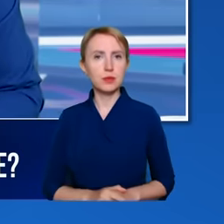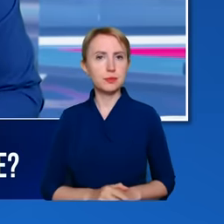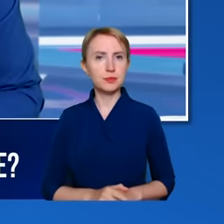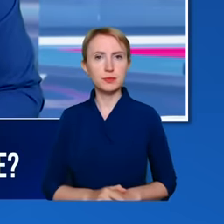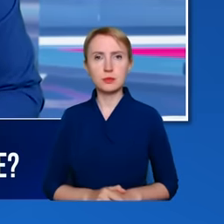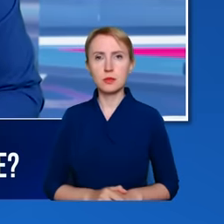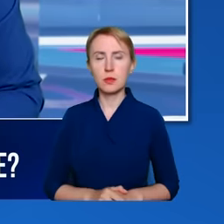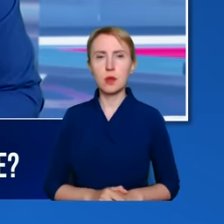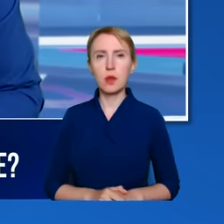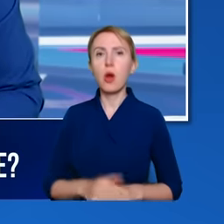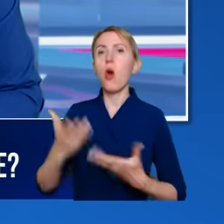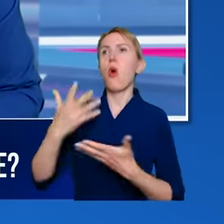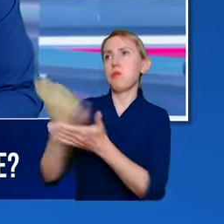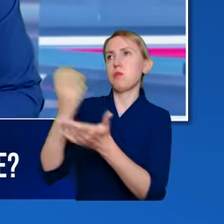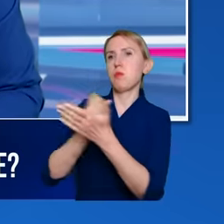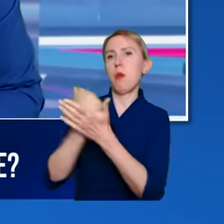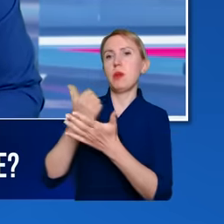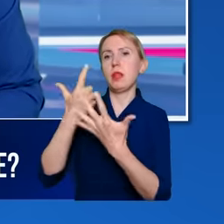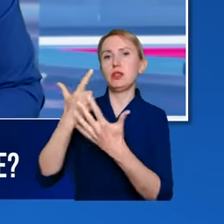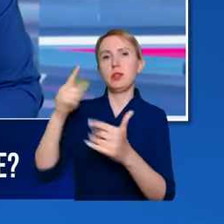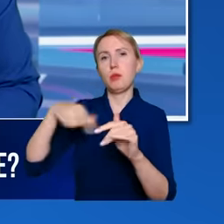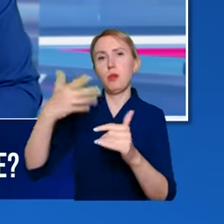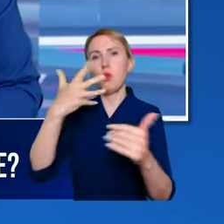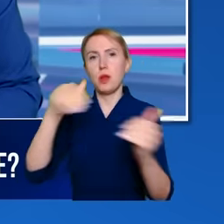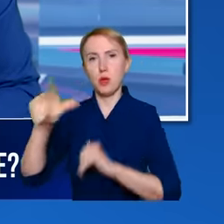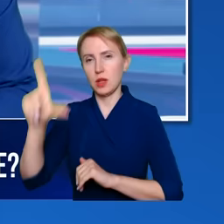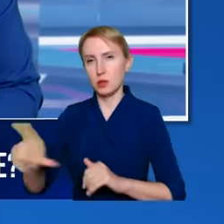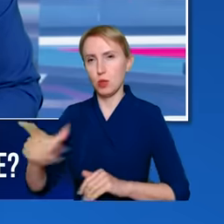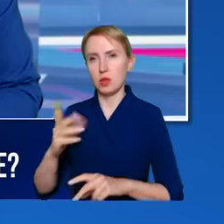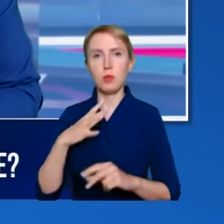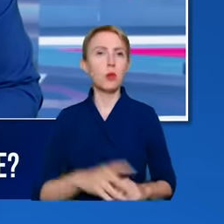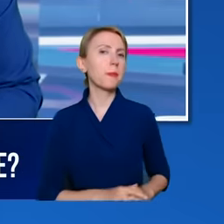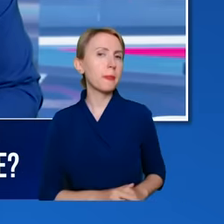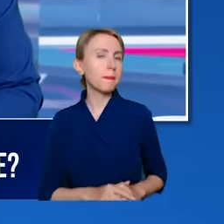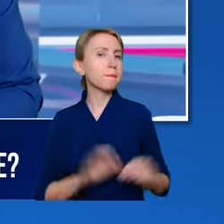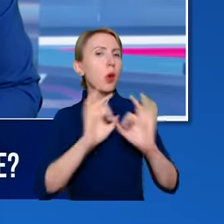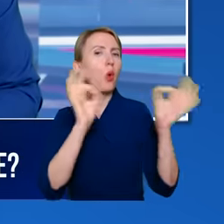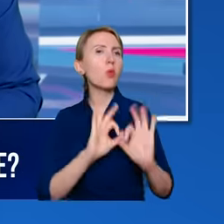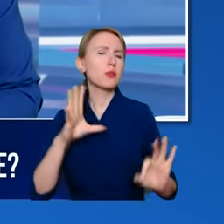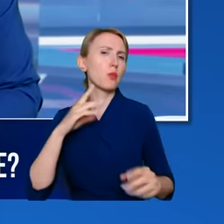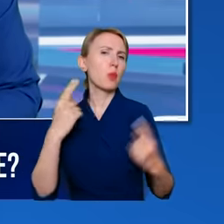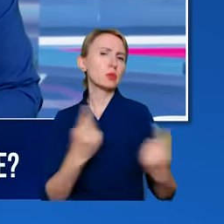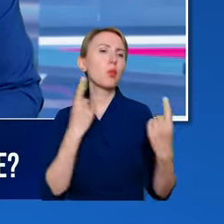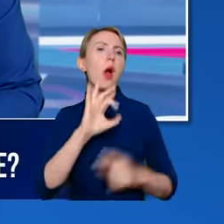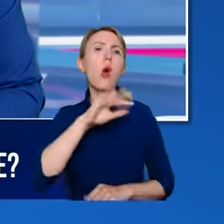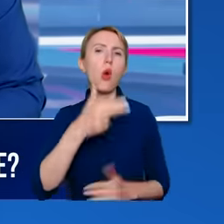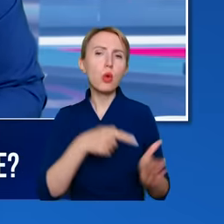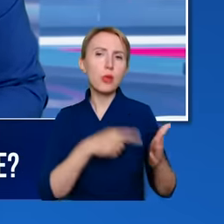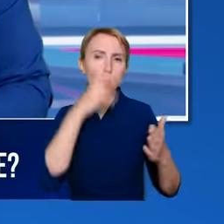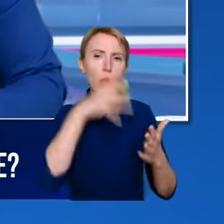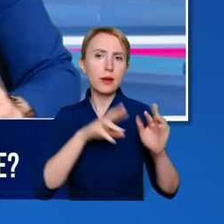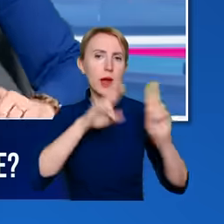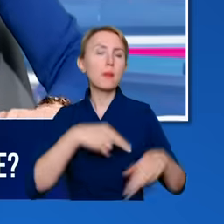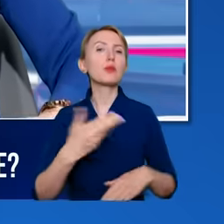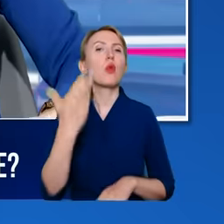7,5. Tak, ale tu powinniśmy zrobić dość dokładne dochodzenie o tym, co w ogóle się działo w Orlenie. O tym już przed chwilą